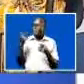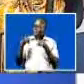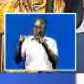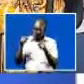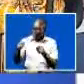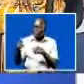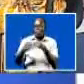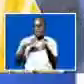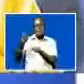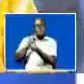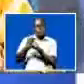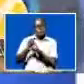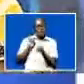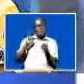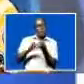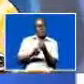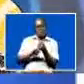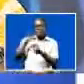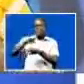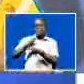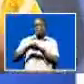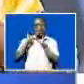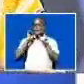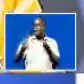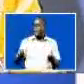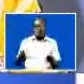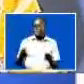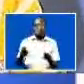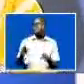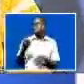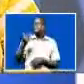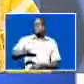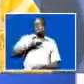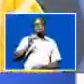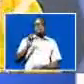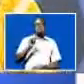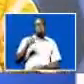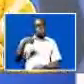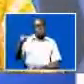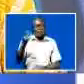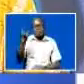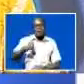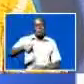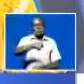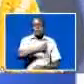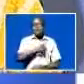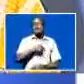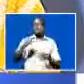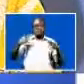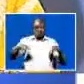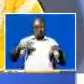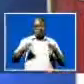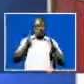haya unayofanya bibi. Mimi haya kunipendeza. Na haina haja ni kuchukie na kuambia, maana sisi tu binadamu.